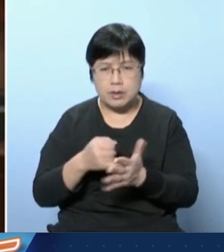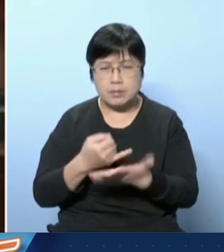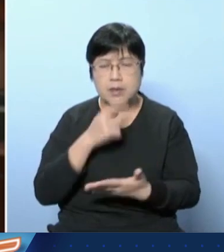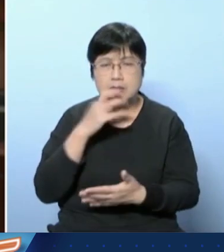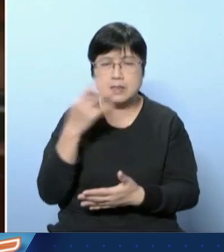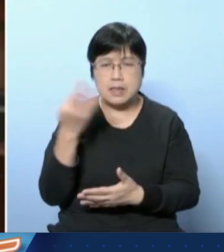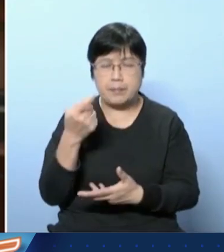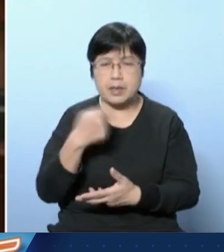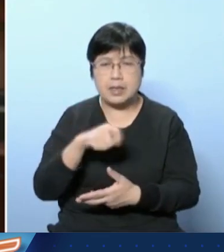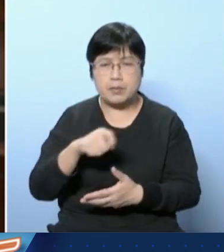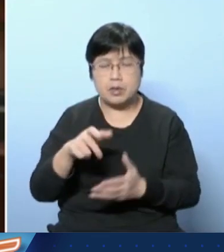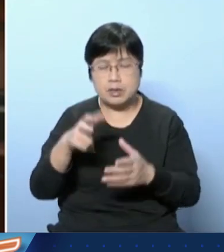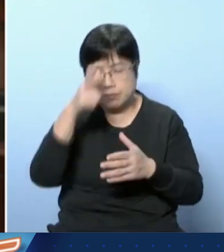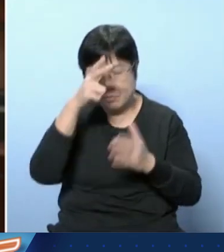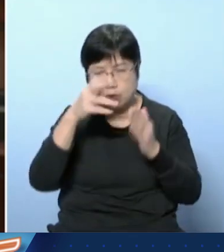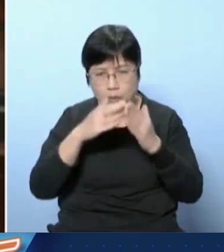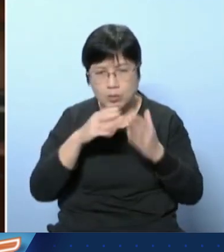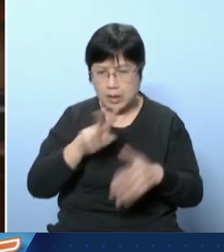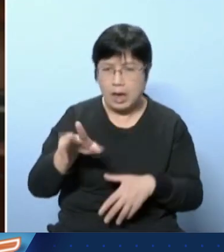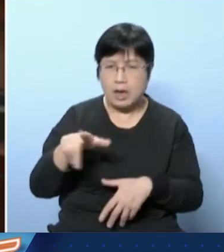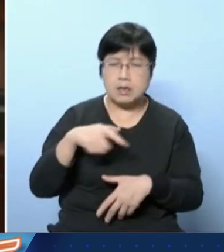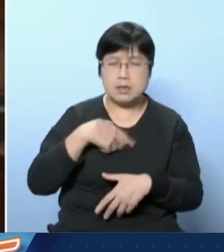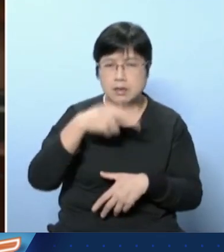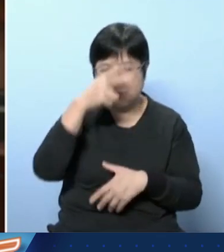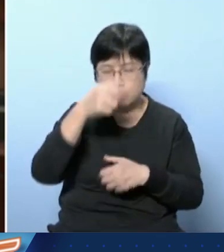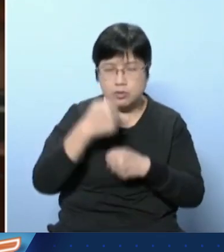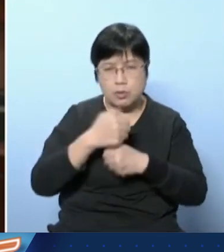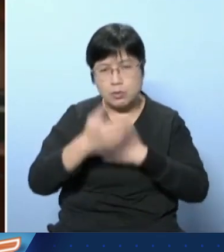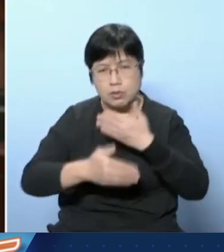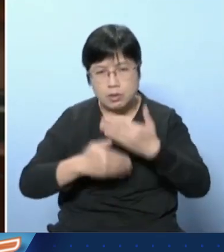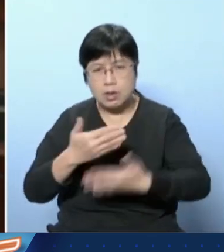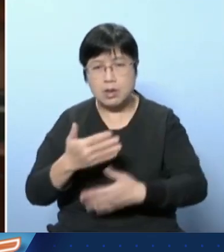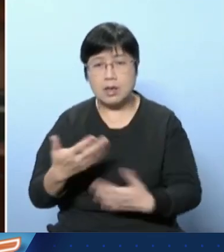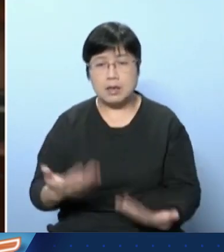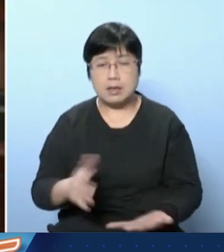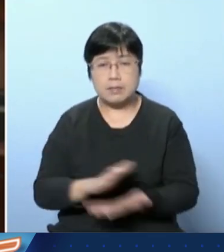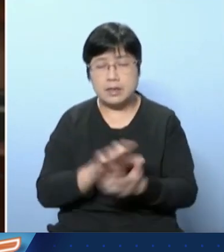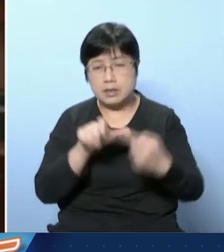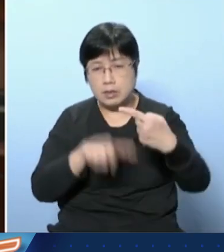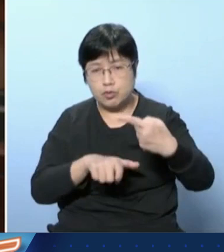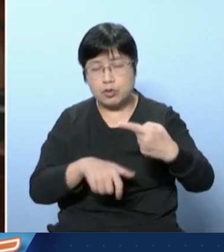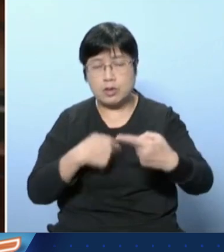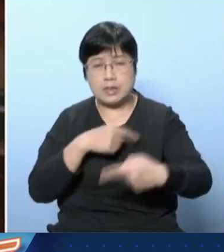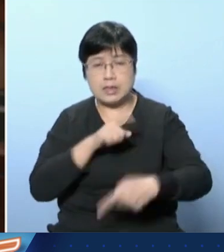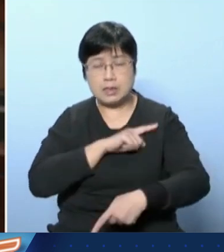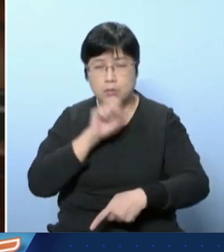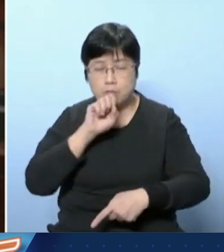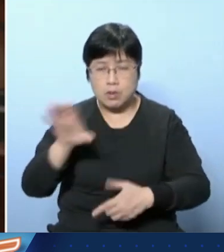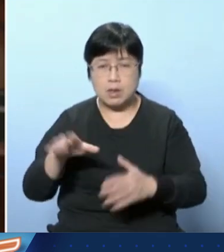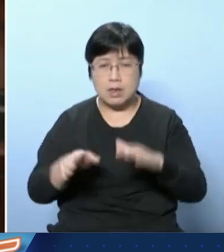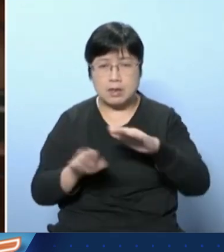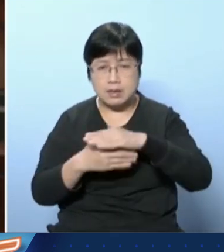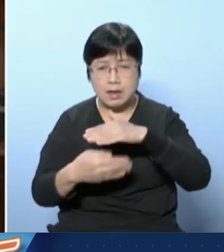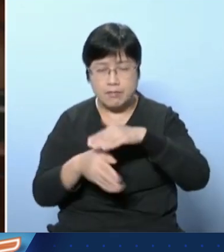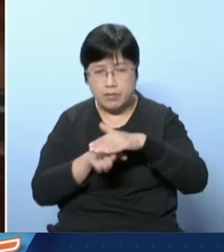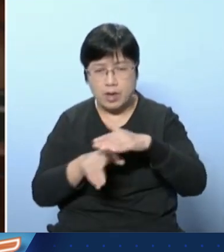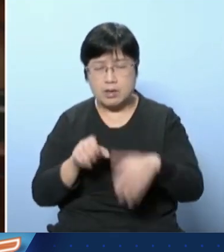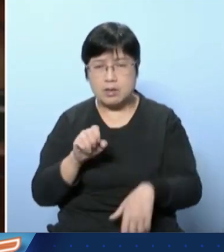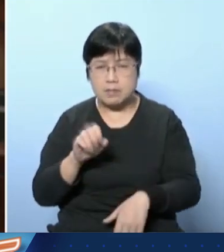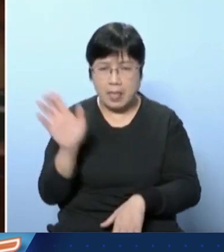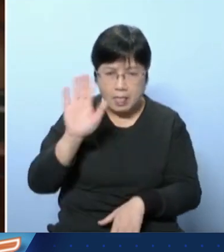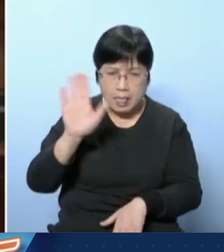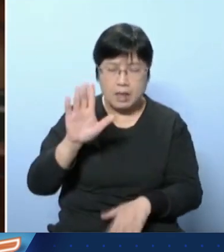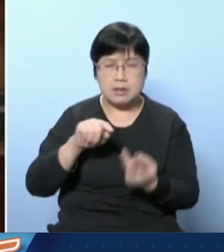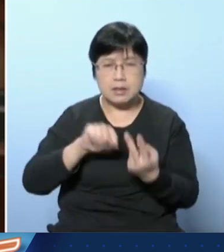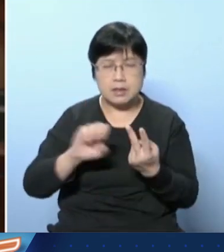位。咁呢啲咧都係見到政府一步一步咁去做。今年一月咧，其實我哋自己咧就發表了一個告別劏房2.0嘅倡議嘅。當時咧